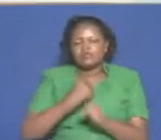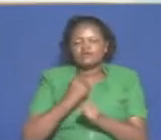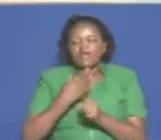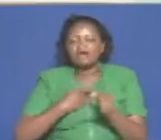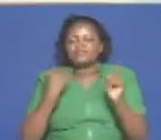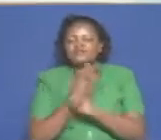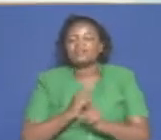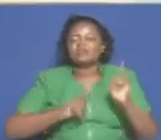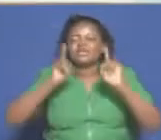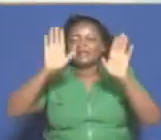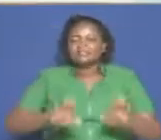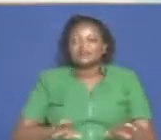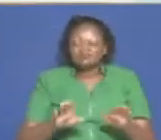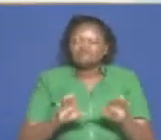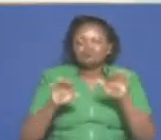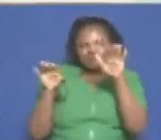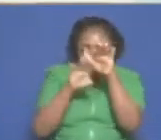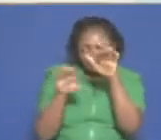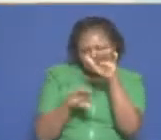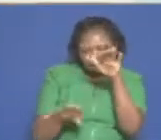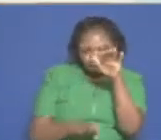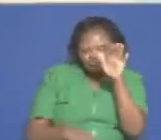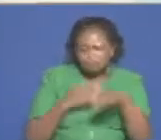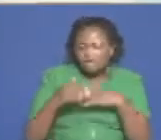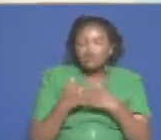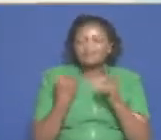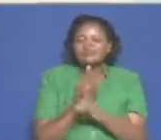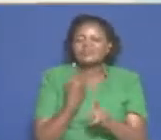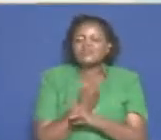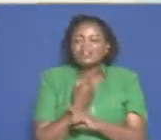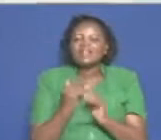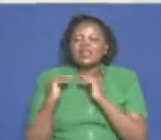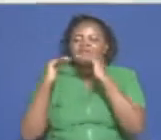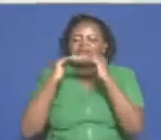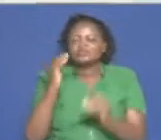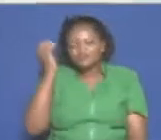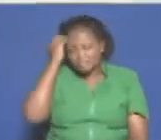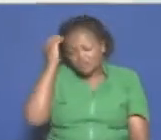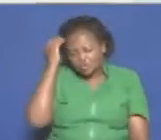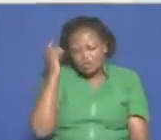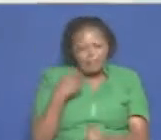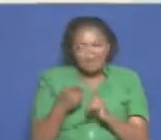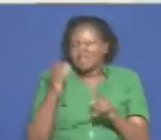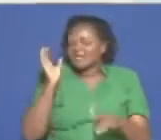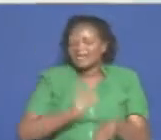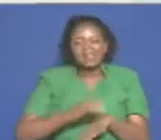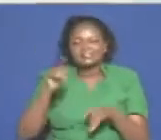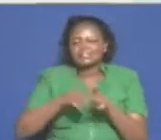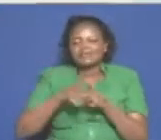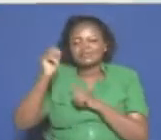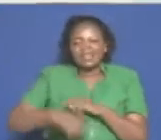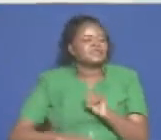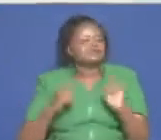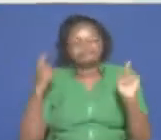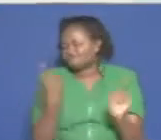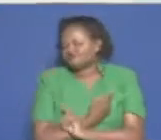huyu wa chini wa kufagia. Na watu wote wana viwango tofauti vya masomo na hawapati mshahara sawa